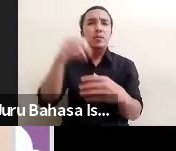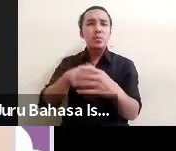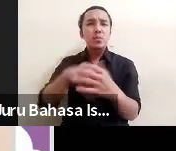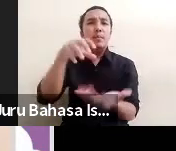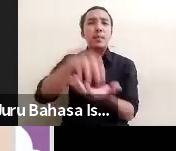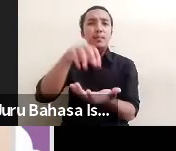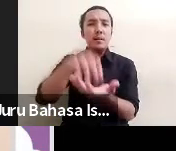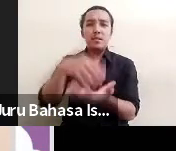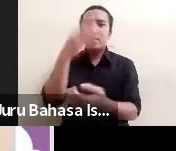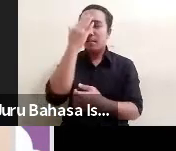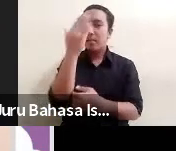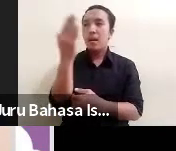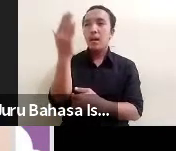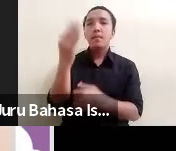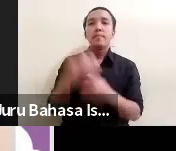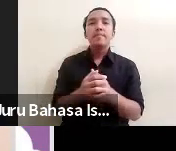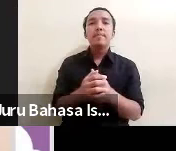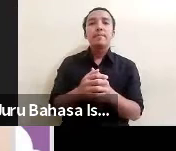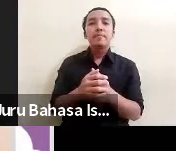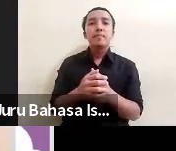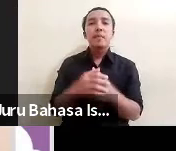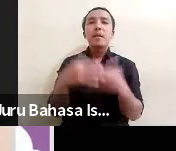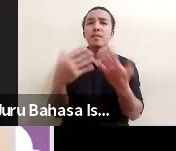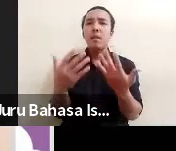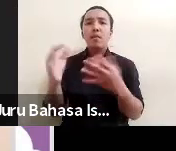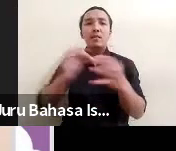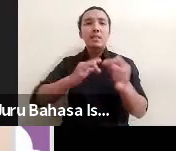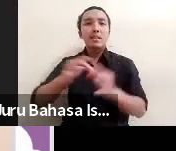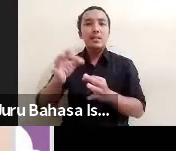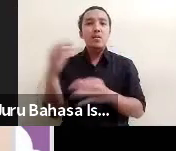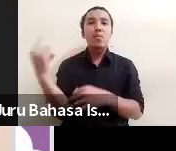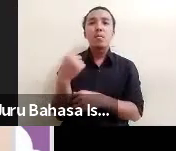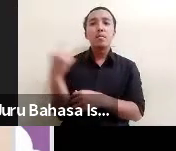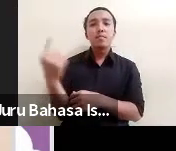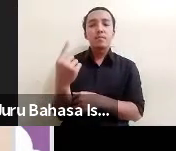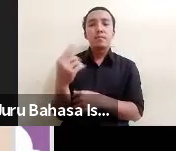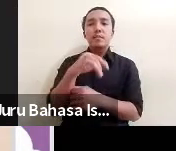termasuk tempat-tempat fasilitas umum, alun-alun, Pak. Jadi alun-alun sekarang kalau Bapak ke Situbondo itu